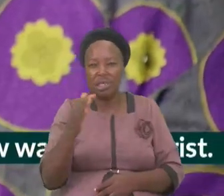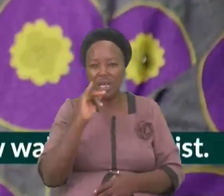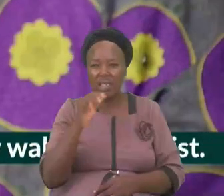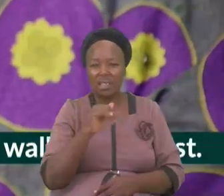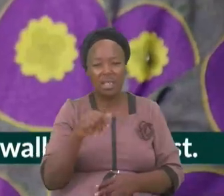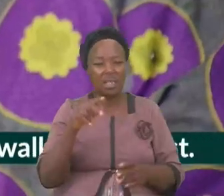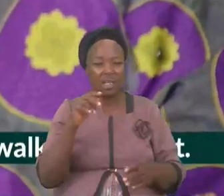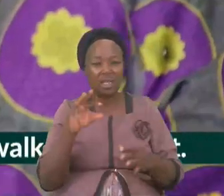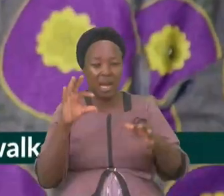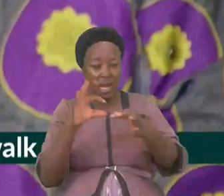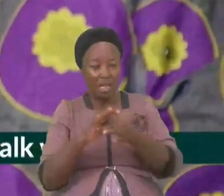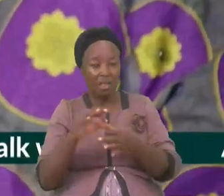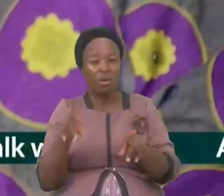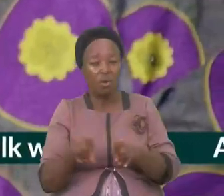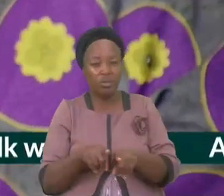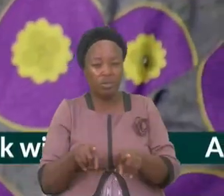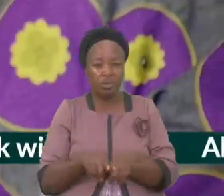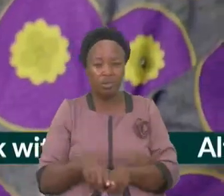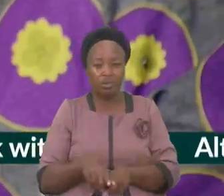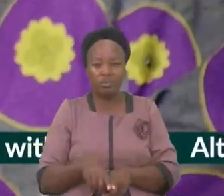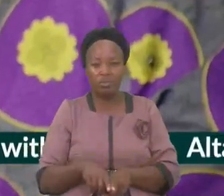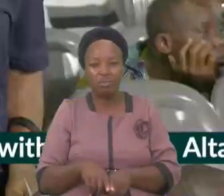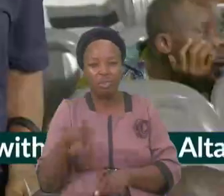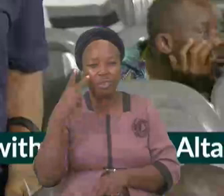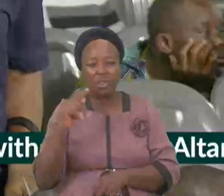il y a un lien également.